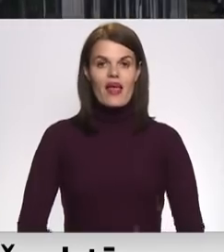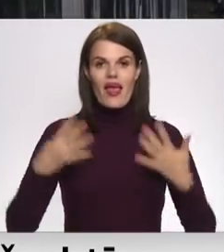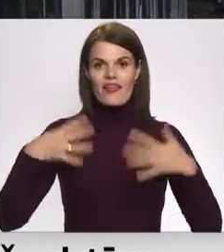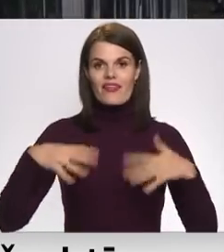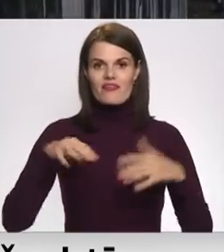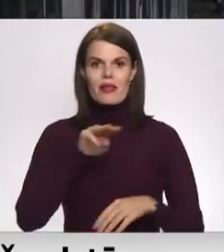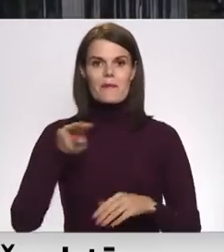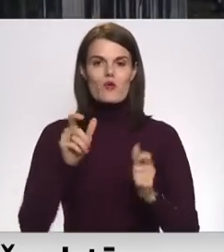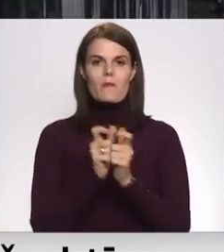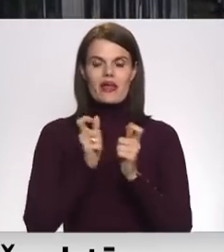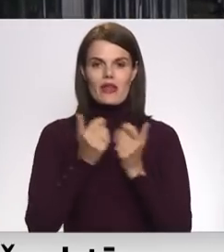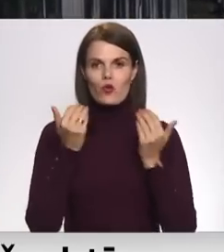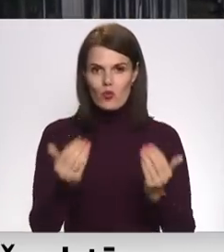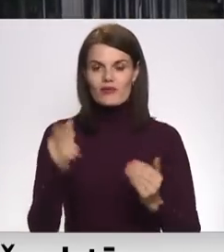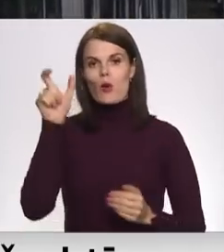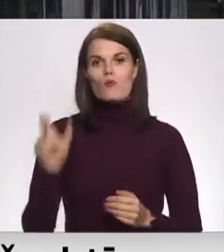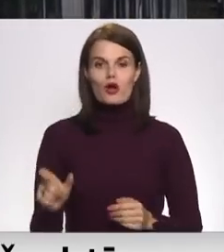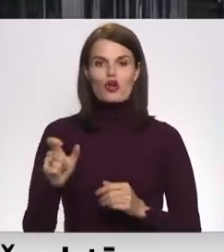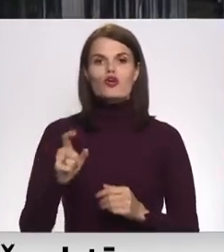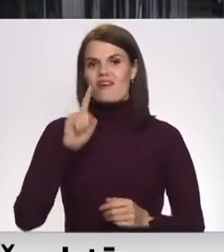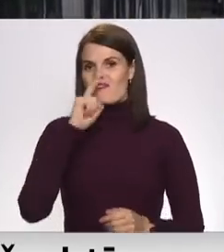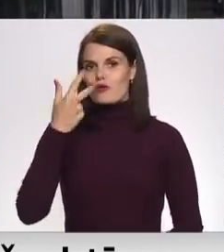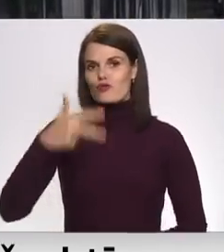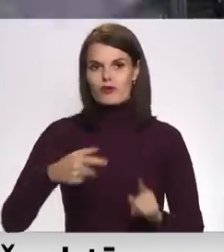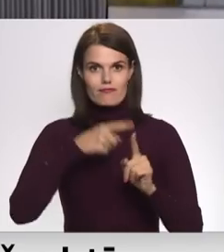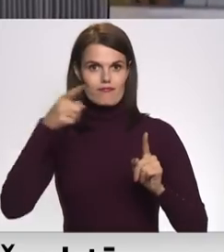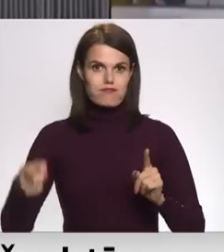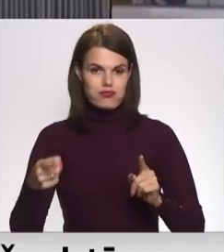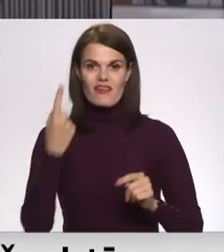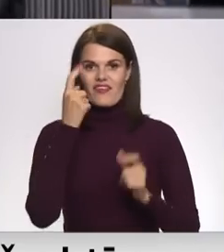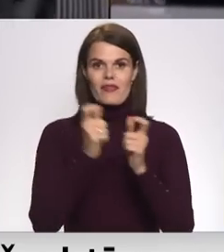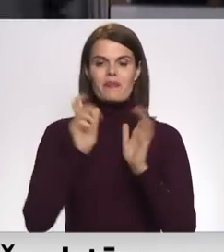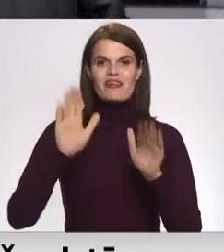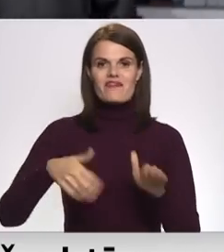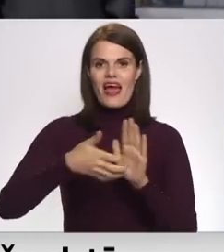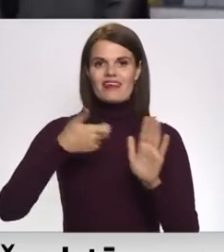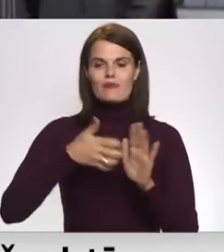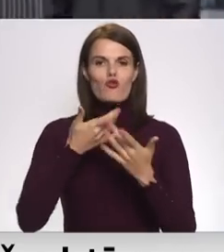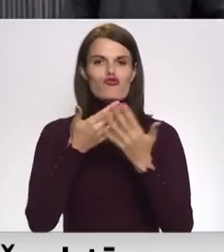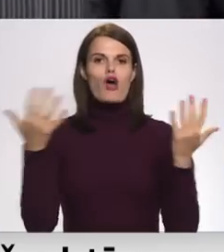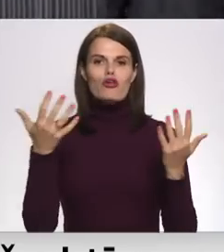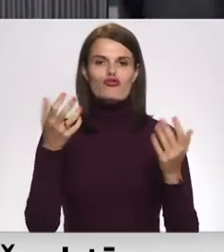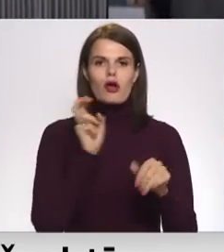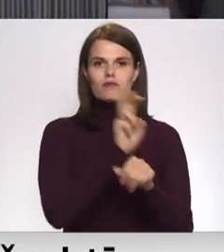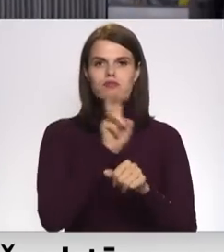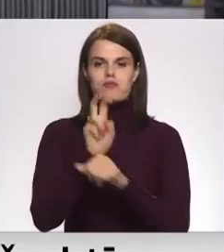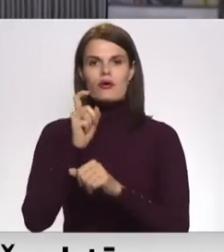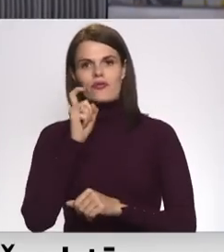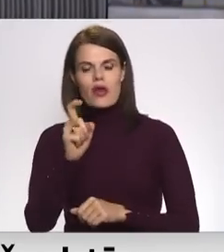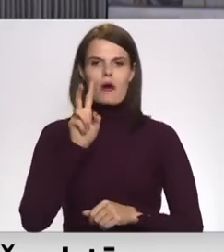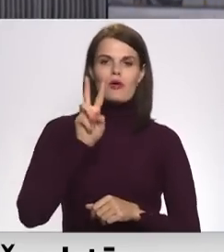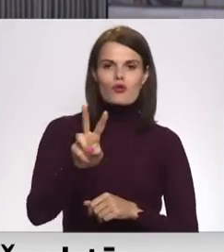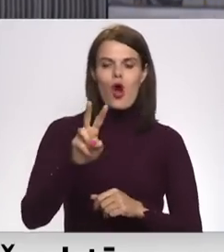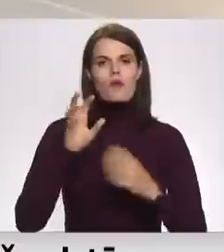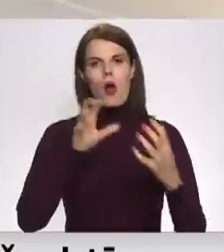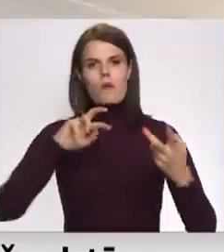90 minūšu biļete nozīmē, ka pasažieris pusotras stundas laikā ar vienu biļeti var izmantot dažādus sabiedriskos transportus, neveicot